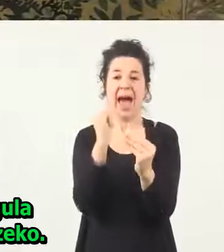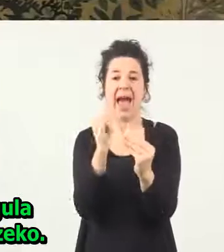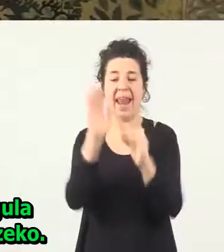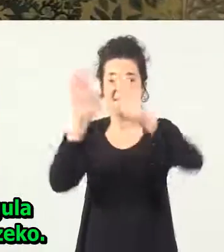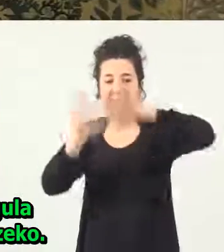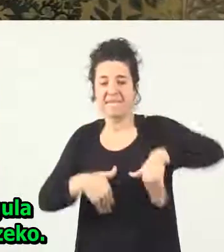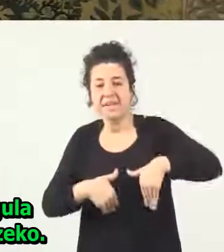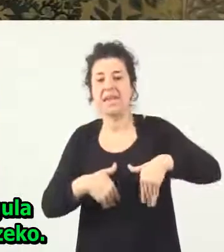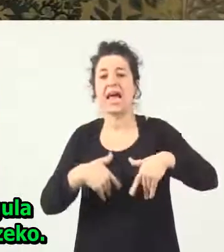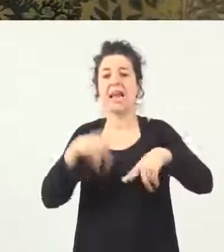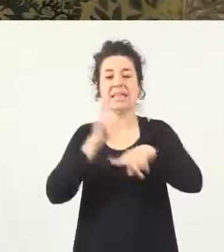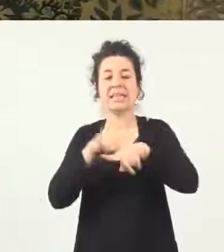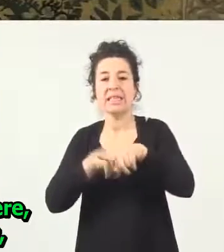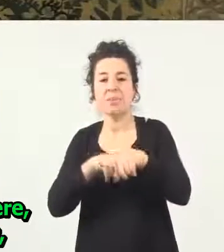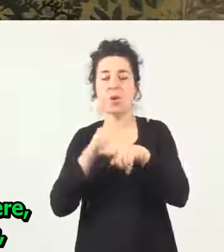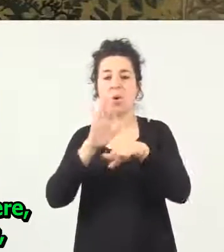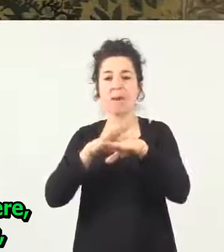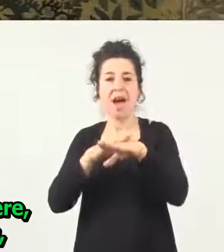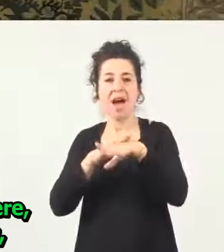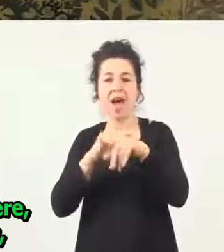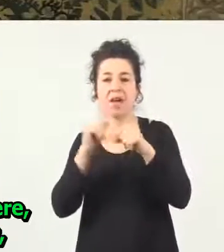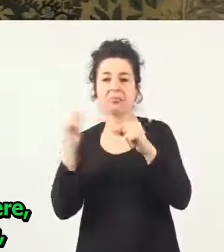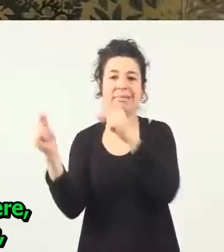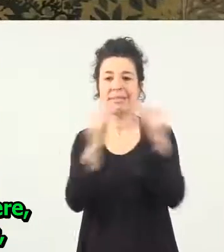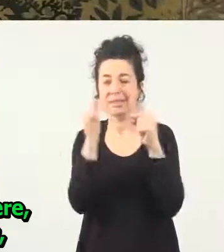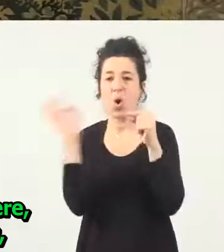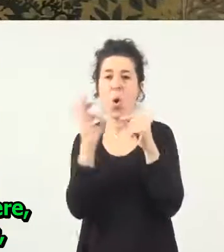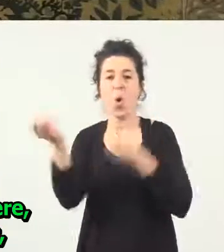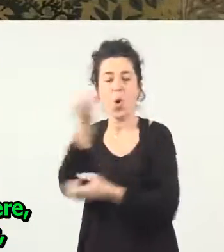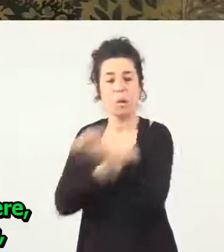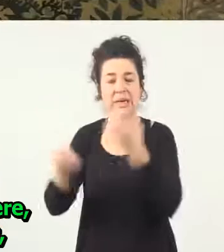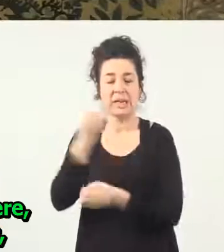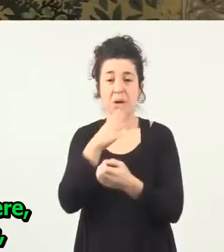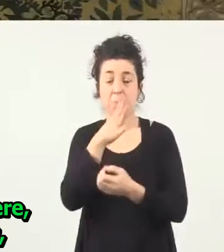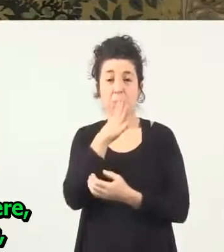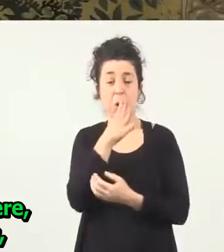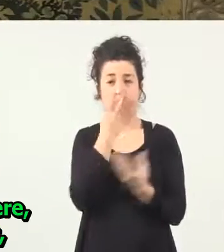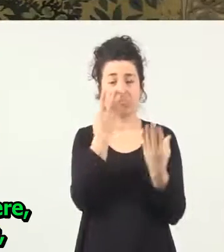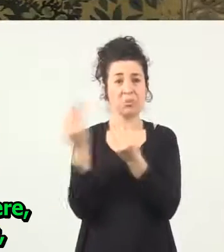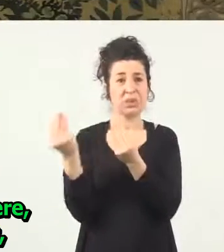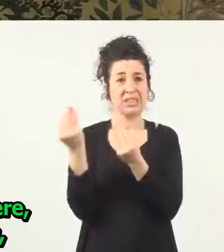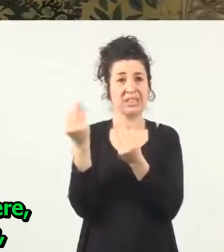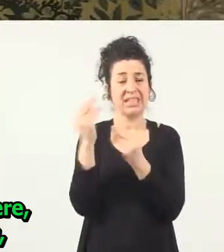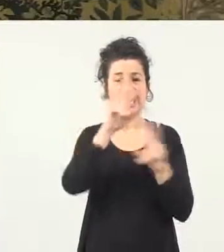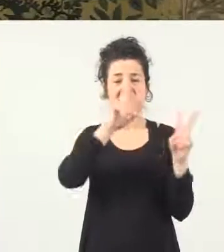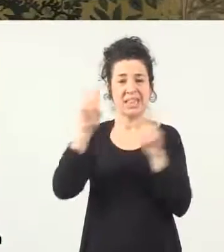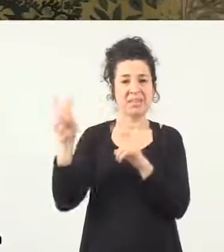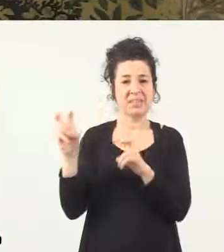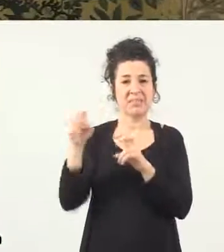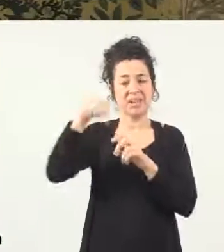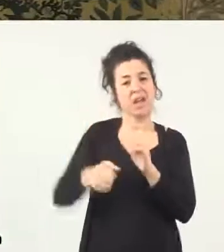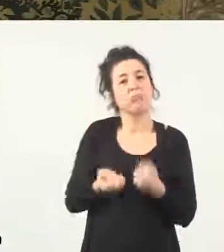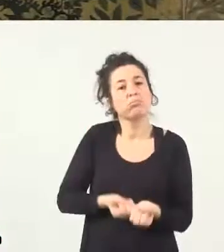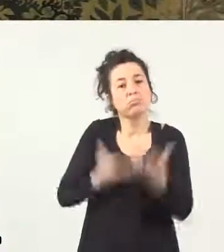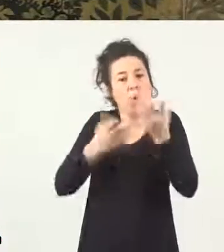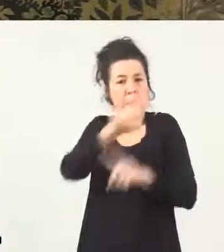eztabaidatzeko edo behintzat, konpartitzeko, zenik gauza asko liburuan eta orain hemen ere planteatuko ditu gehiago galdera moduan eta izan